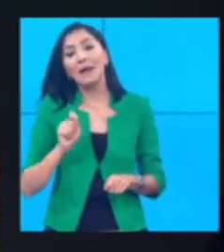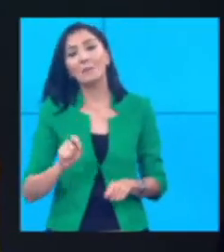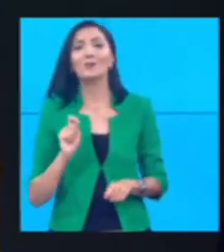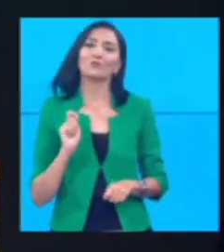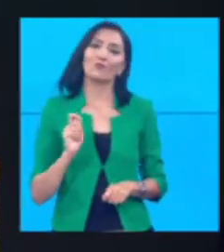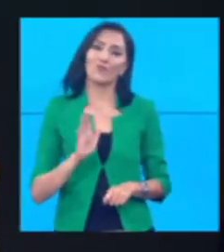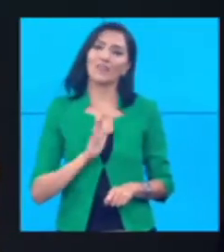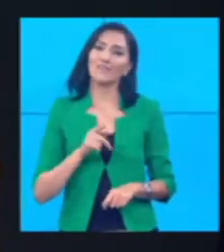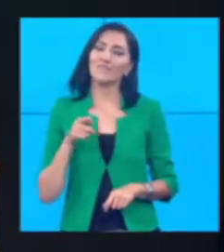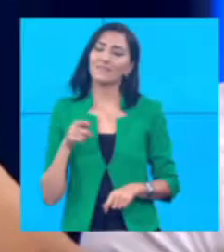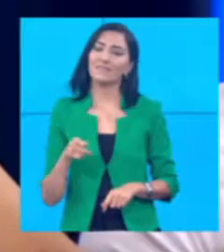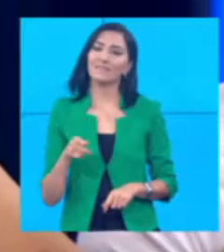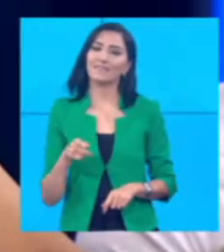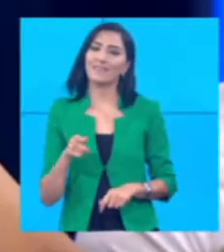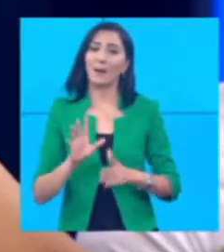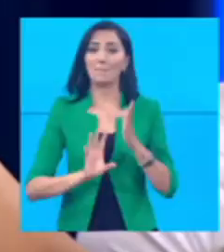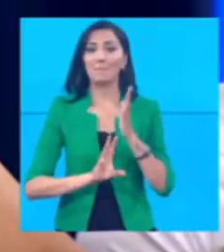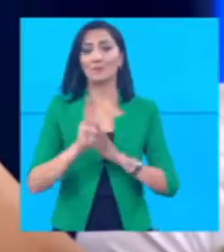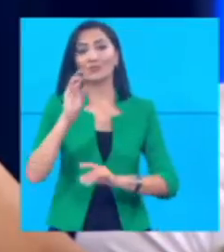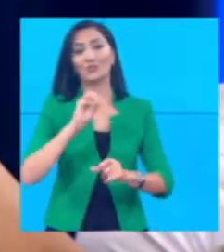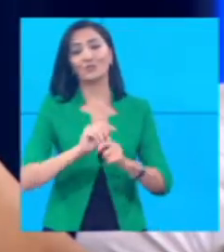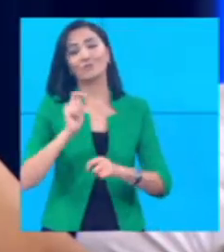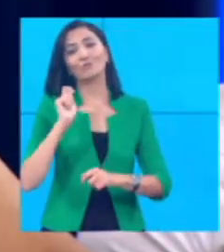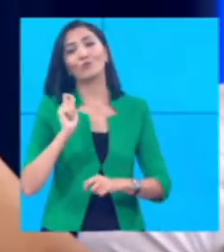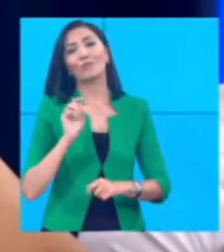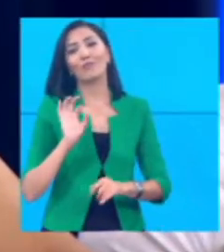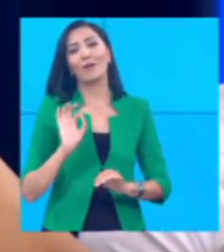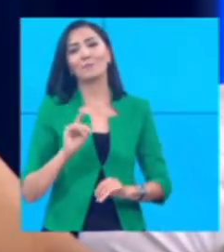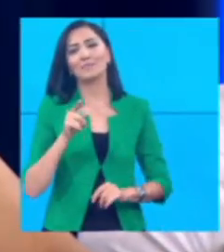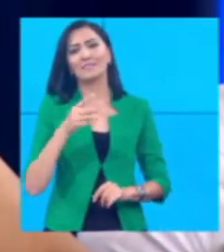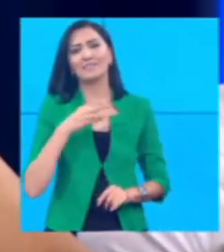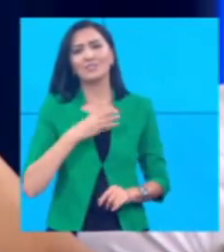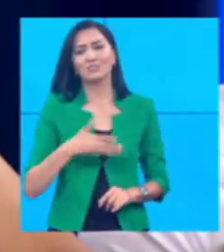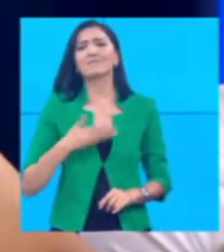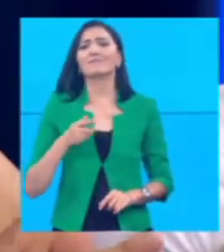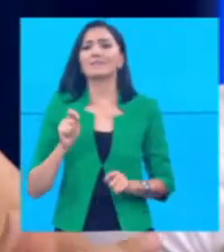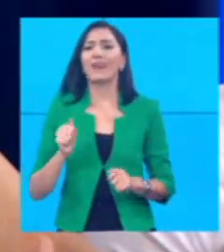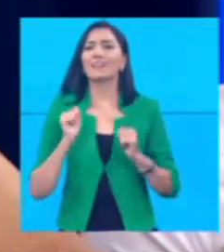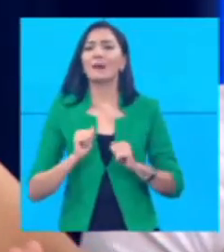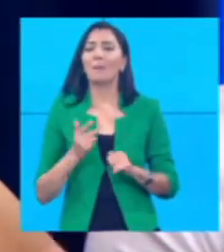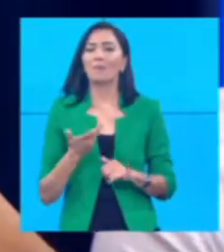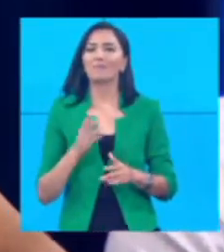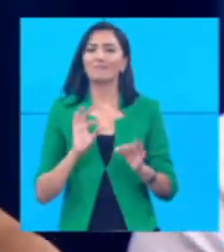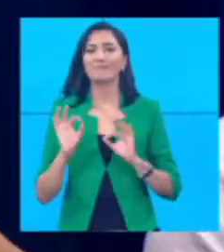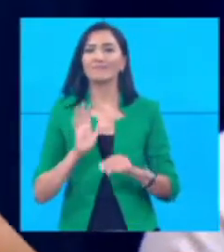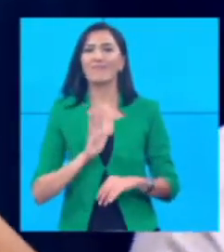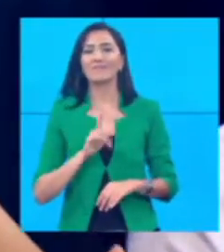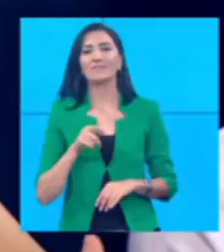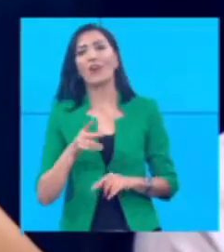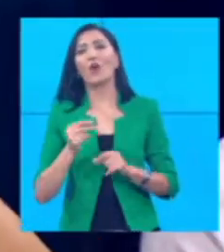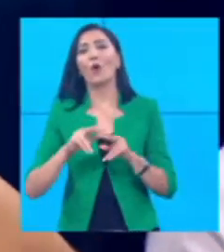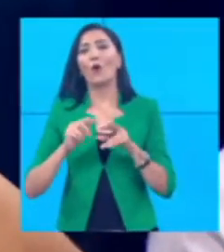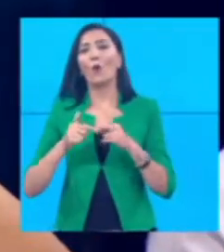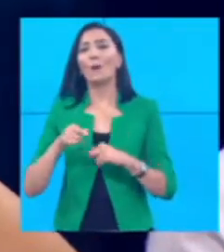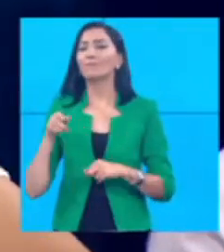yapmak zorundasın. Ve onu yap. Başarı için mutlaka onu yapmak zorundasın. Hani illaki senin canı istemiyor diye antrenman yapmak. Ömer,